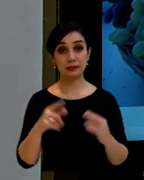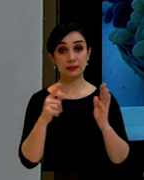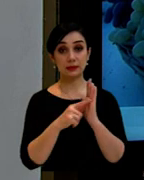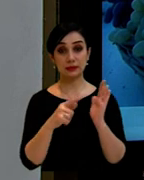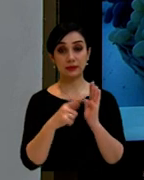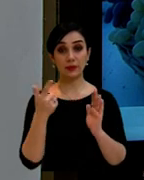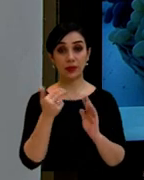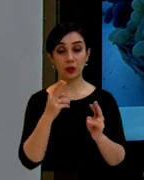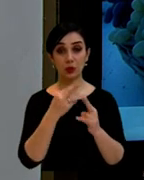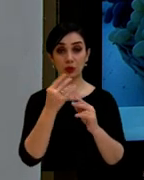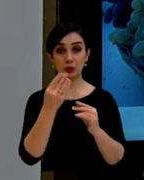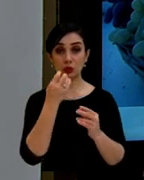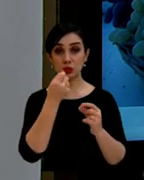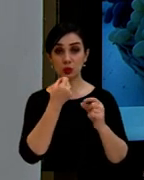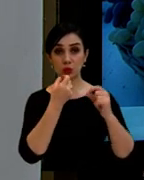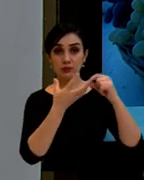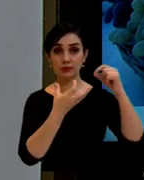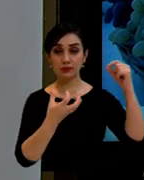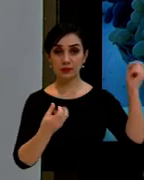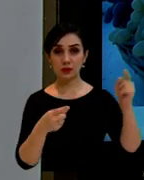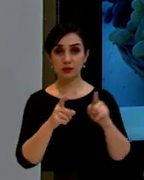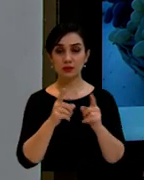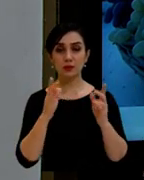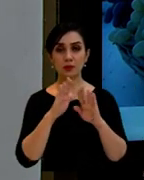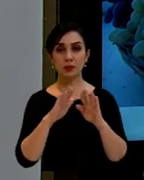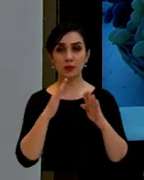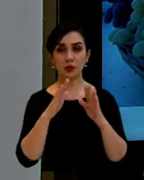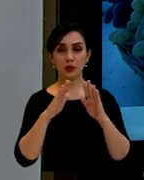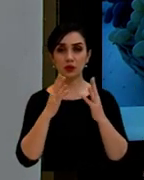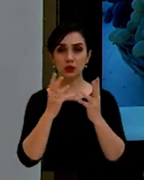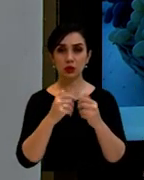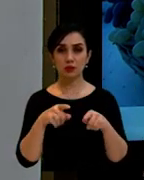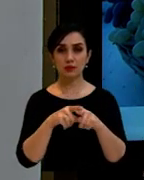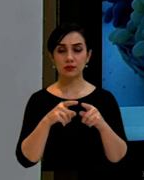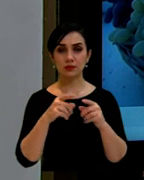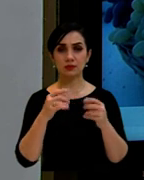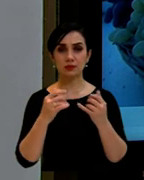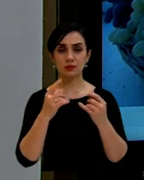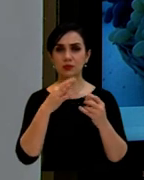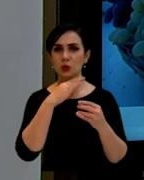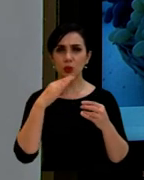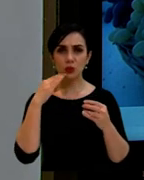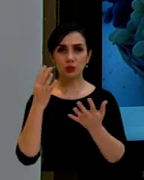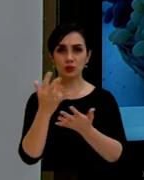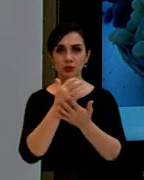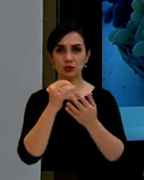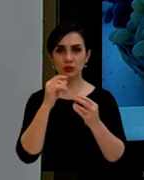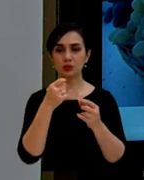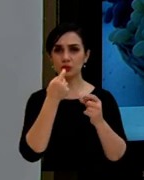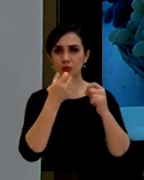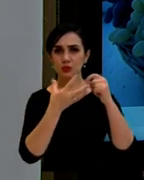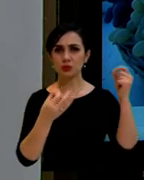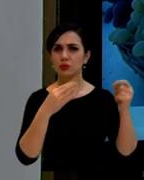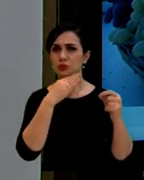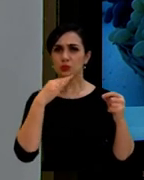7-chiga. Ularning uzumzorlari bepoyon, behisob, botmon-botmon hosil olinadi. Botmon ham